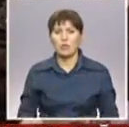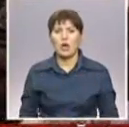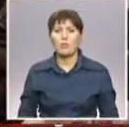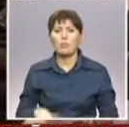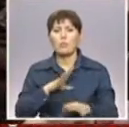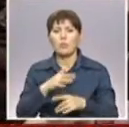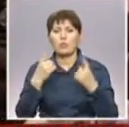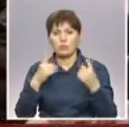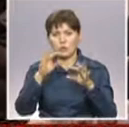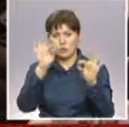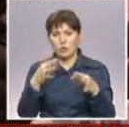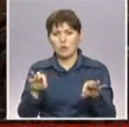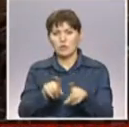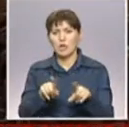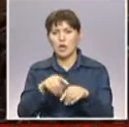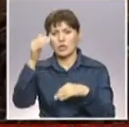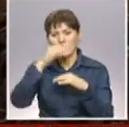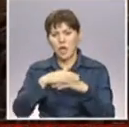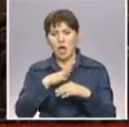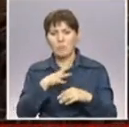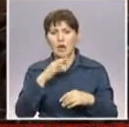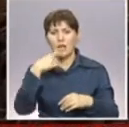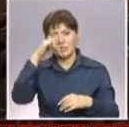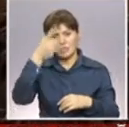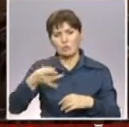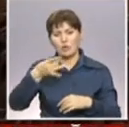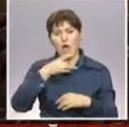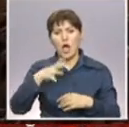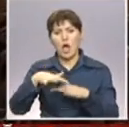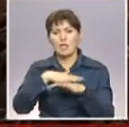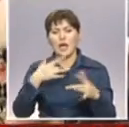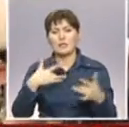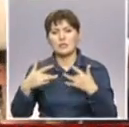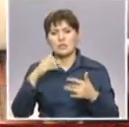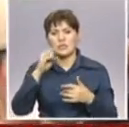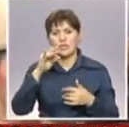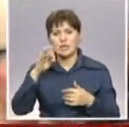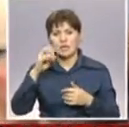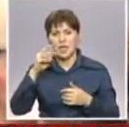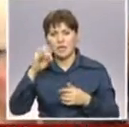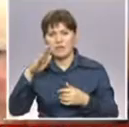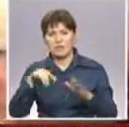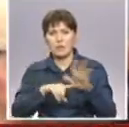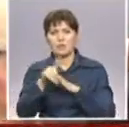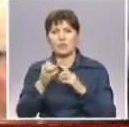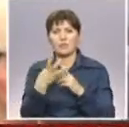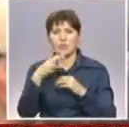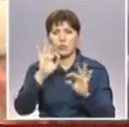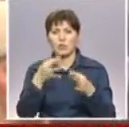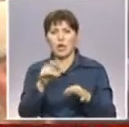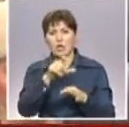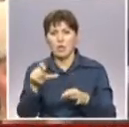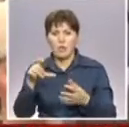өнердің ұлылығын айшықтаған кеште әнші композитор Қазақстан Республикасының халық әртісі Ескендір Хасанғалиев бастаған бірнеше өнерпаз